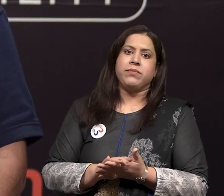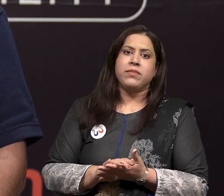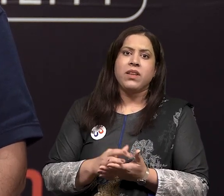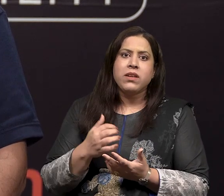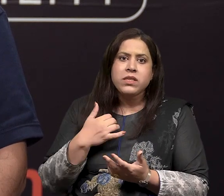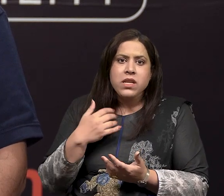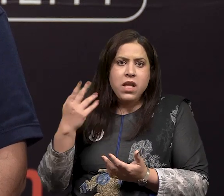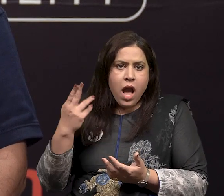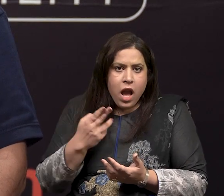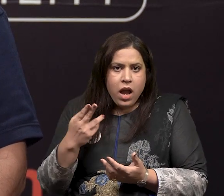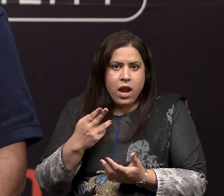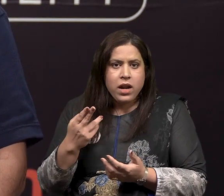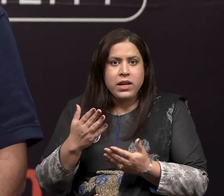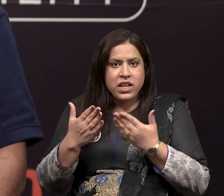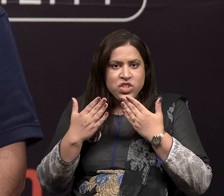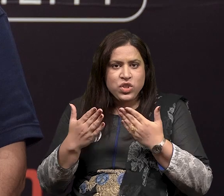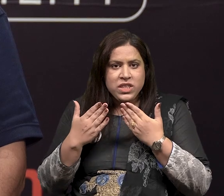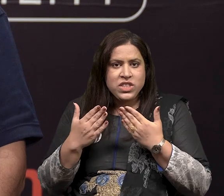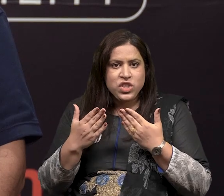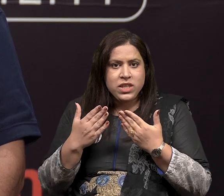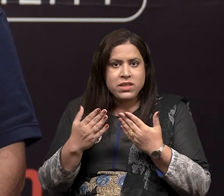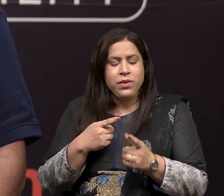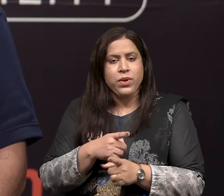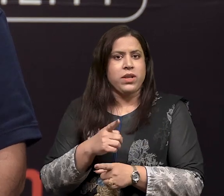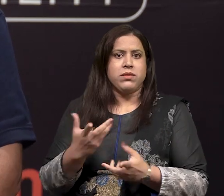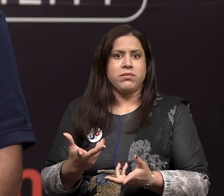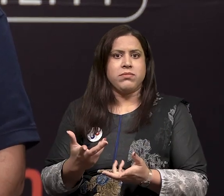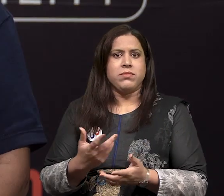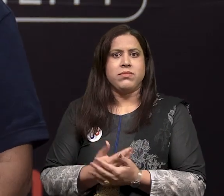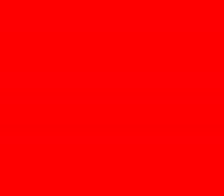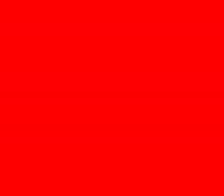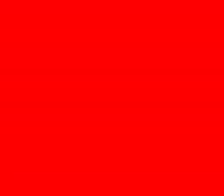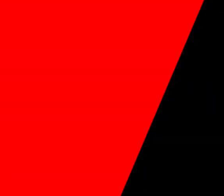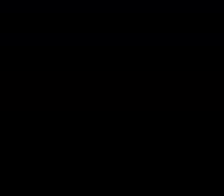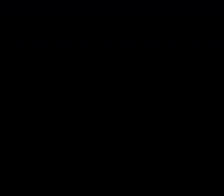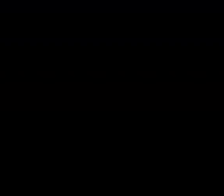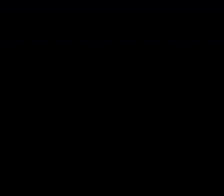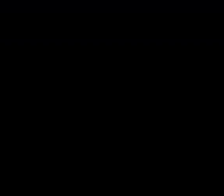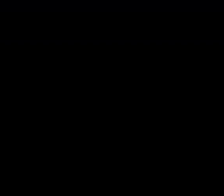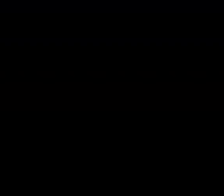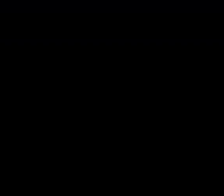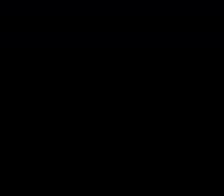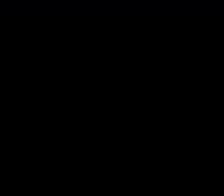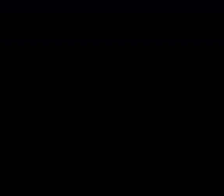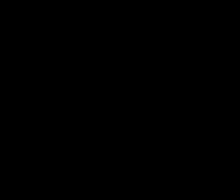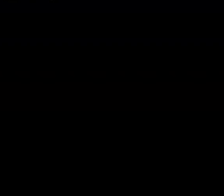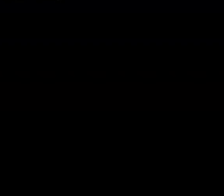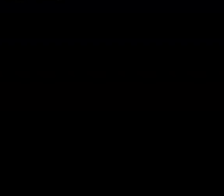one. तो मुझे लगता है जैसे आर्ट एजुकेशन भी इसी का एक हिस्सा है.